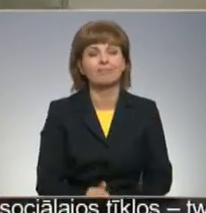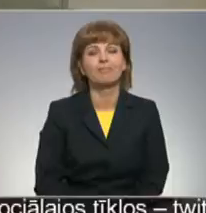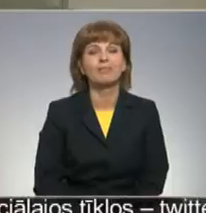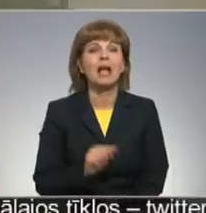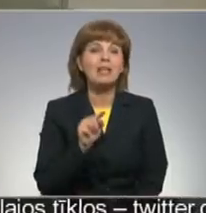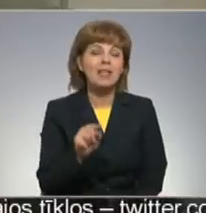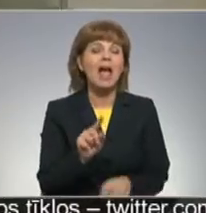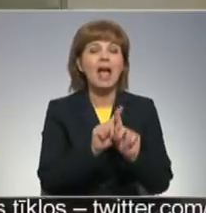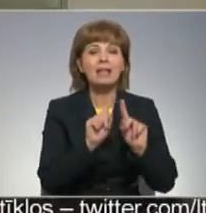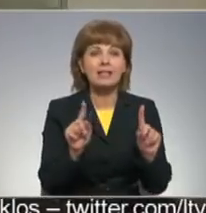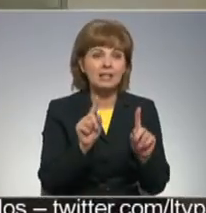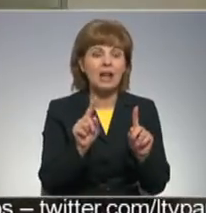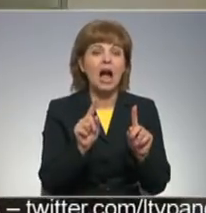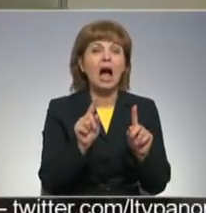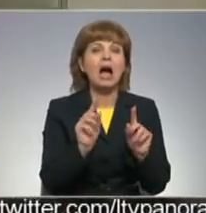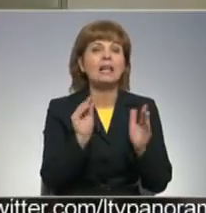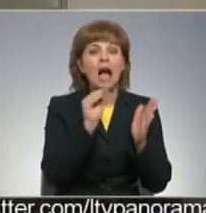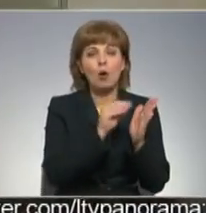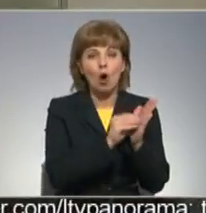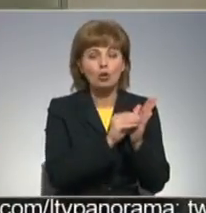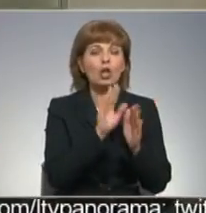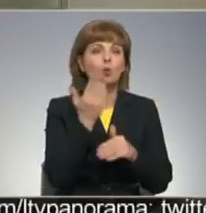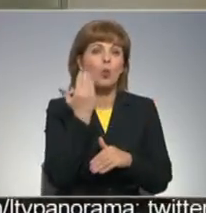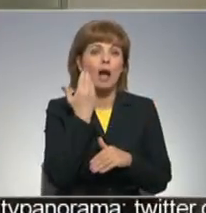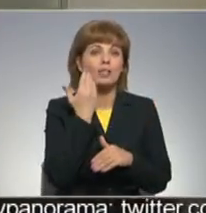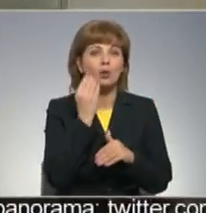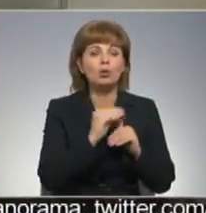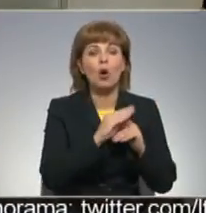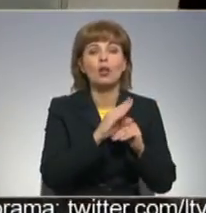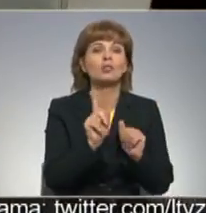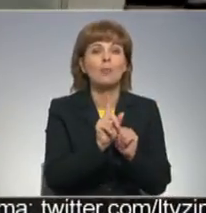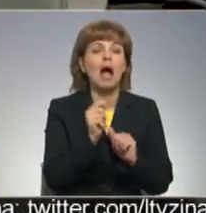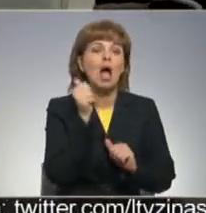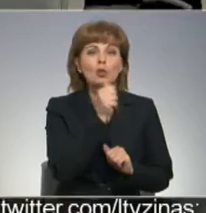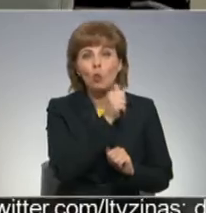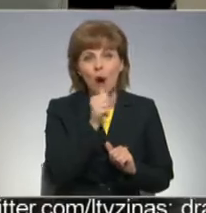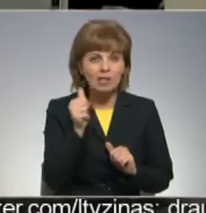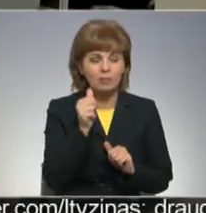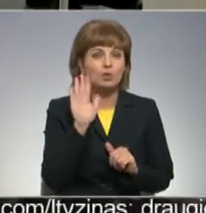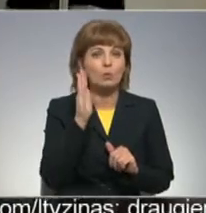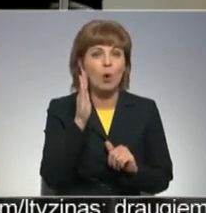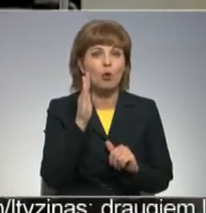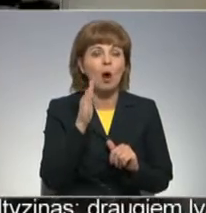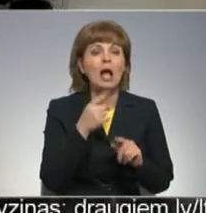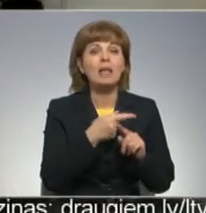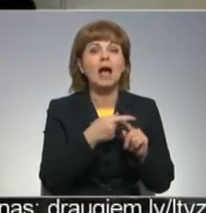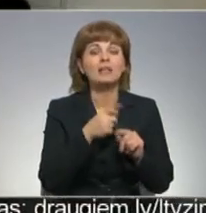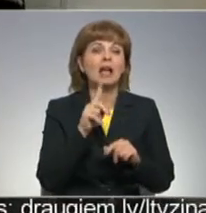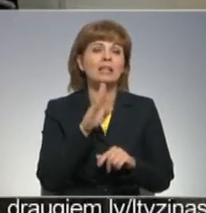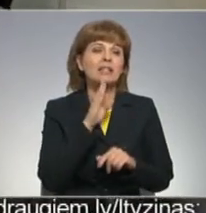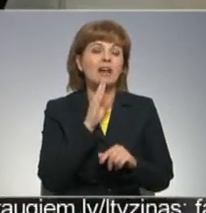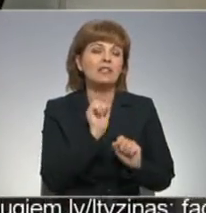Te ir arī tādas konstrukcijas, kuras var nosaukt par kolekcijas noslēpumu. Šeit ir spogulis nazis, ar kuru sieviete